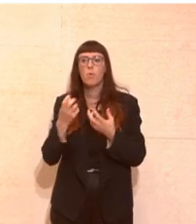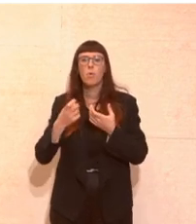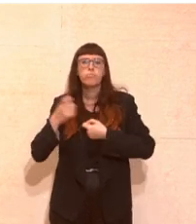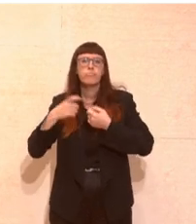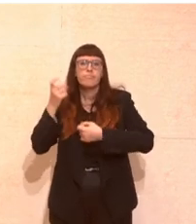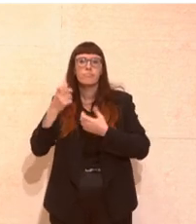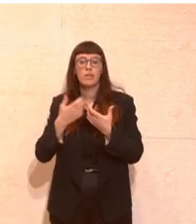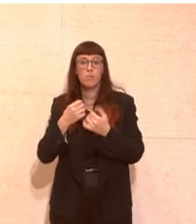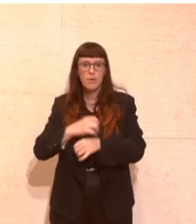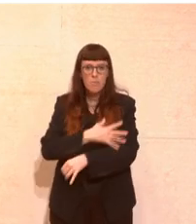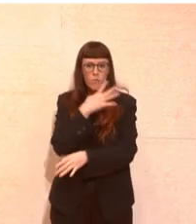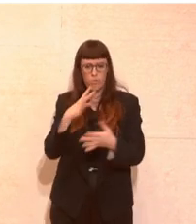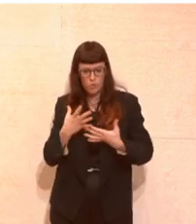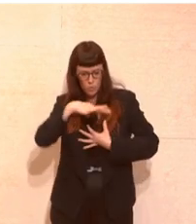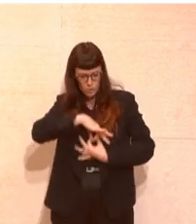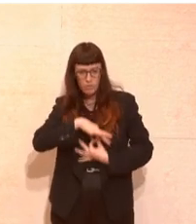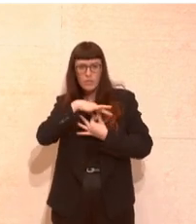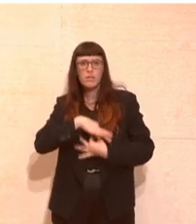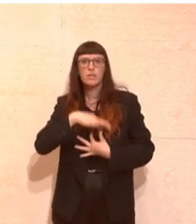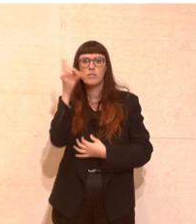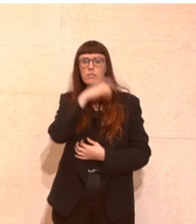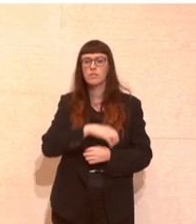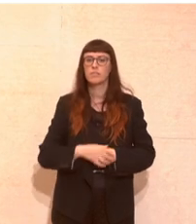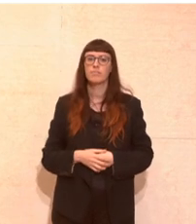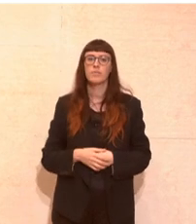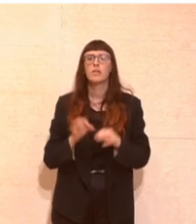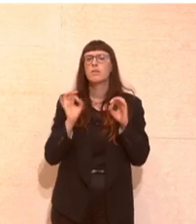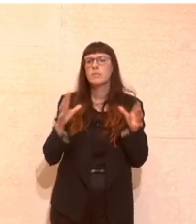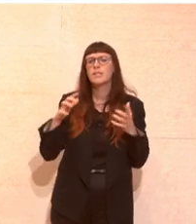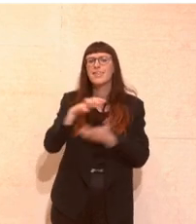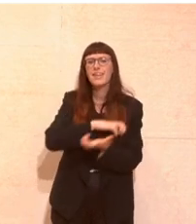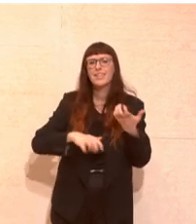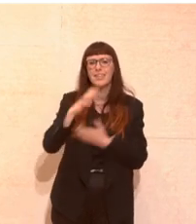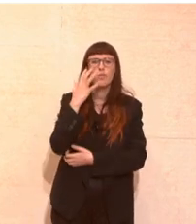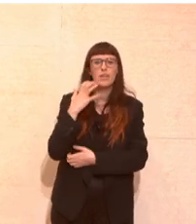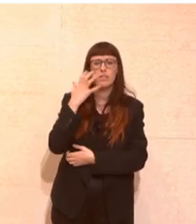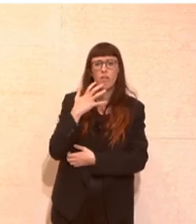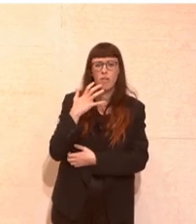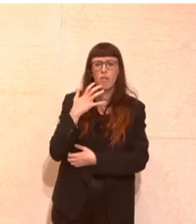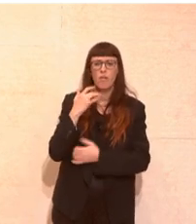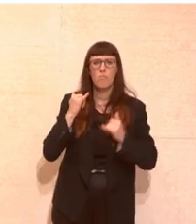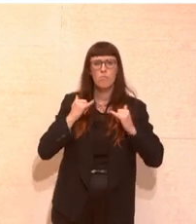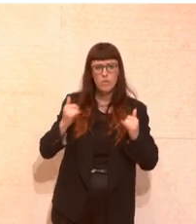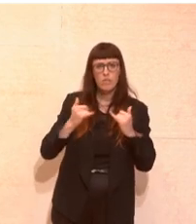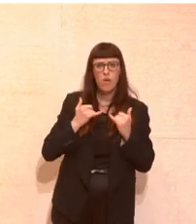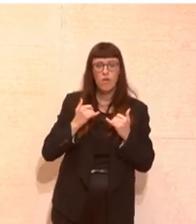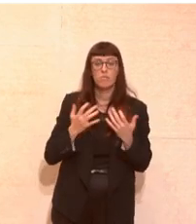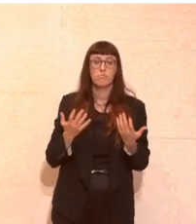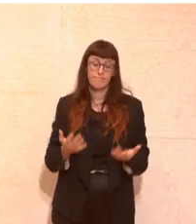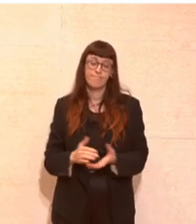dysrégulation émotionnelle. Parfois, ça paraît comme une crise d'adolescence un peu plus aggravée parce qu'on a plus d'irritabilité,